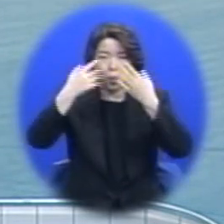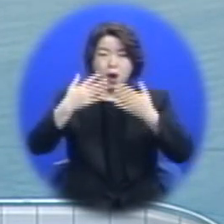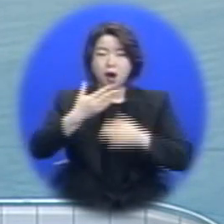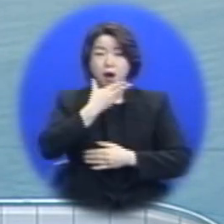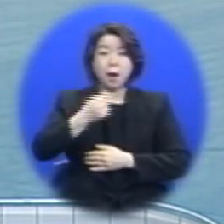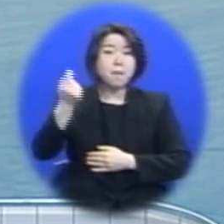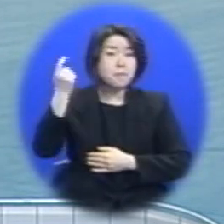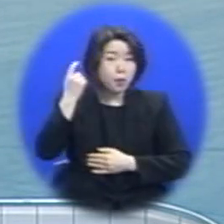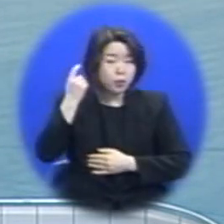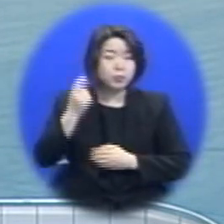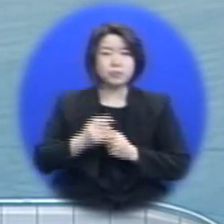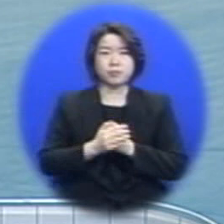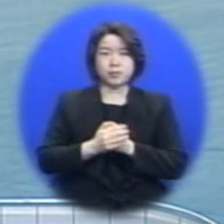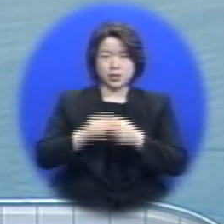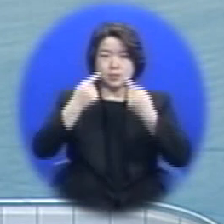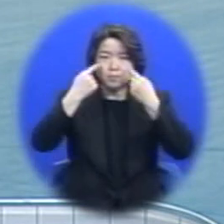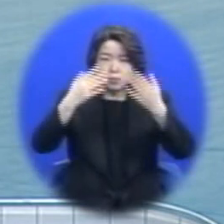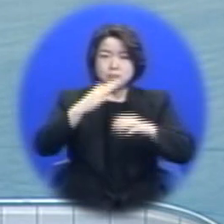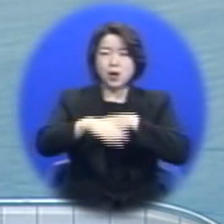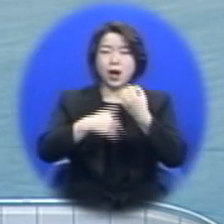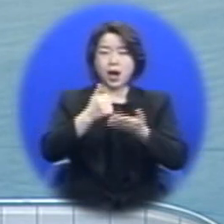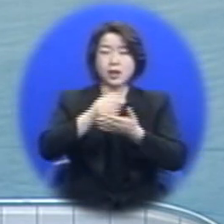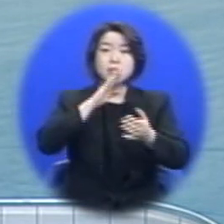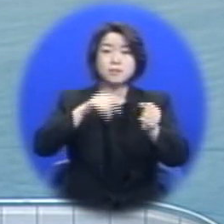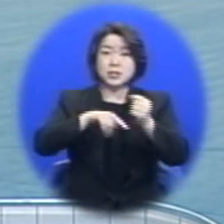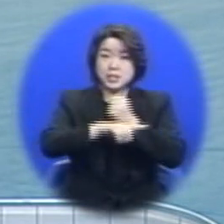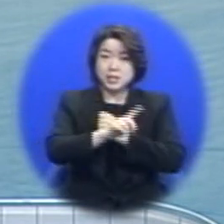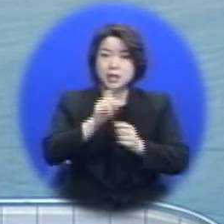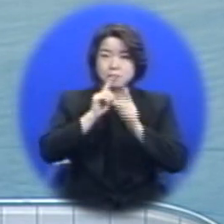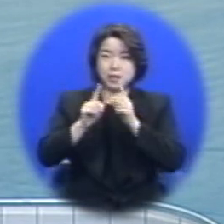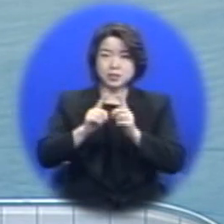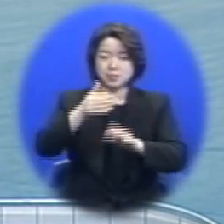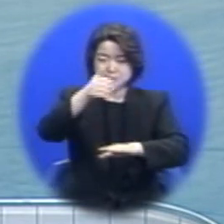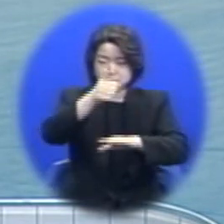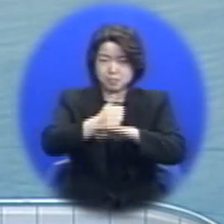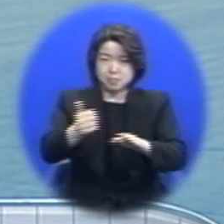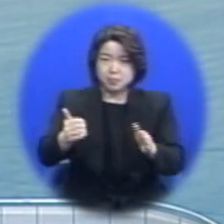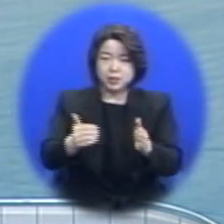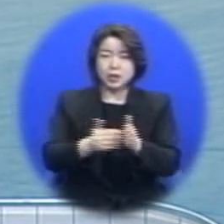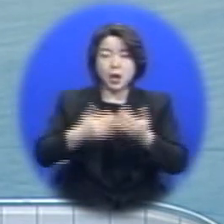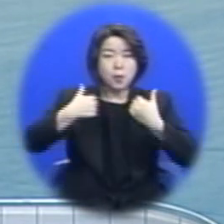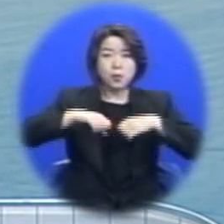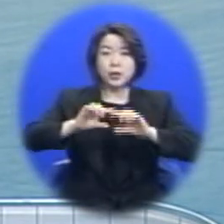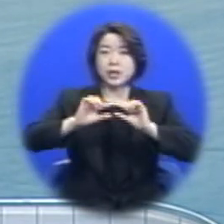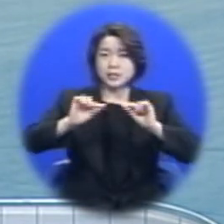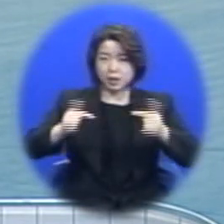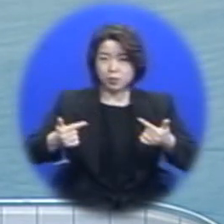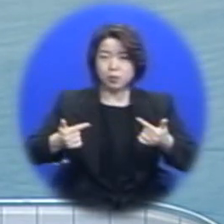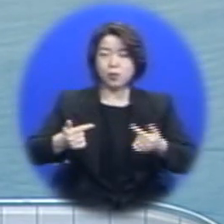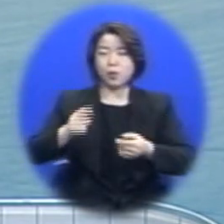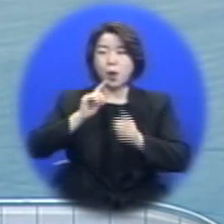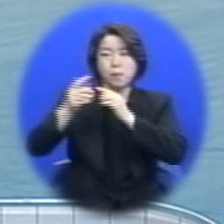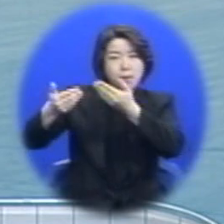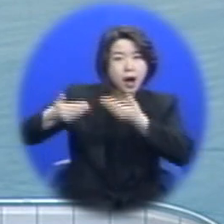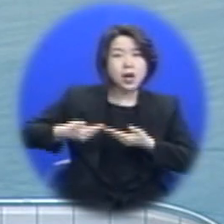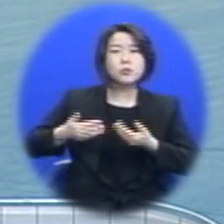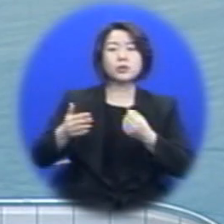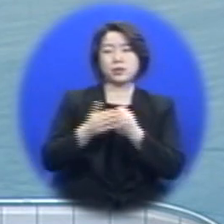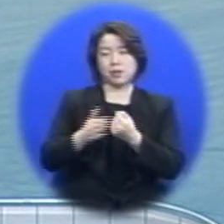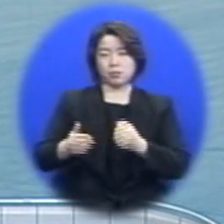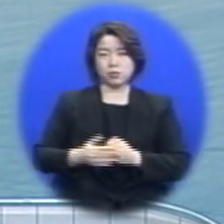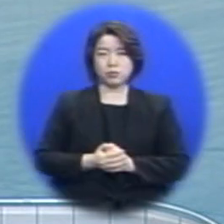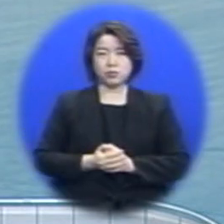복음, 분명한 하나님의 진리의 말씀을 끝까지 포기하지 않고 자기에게 말해주었기 때문이라는